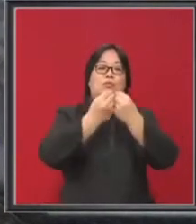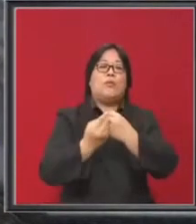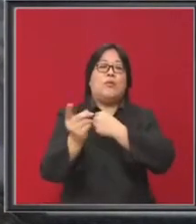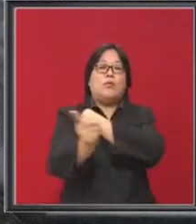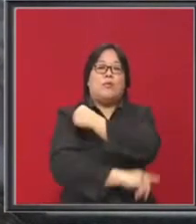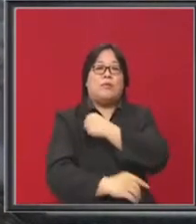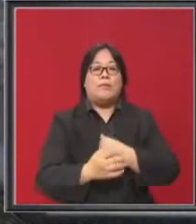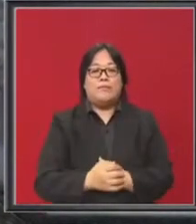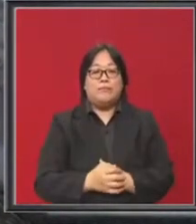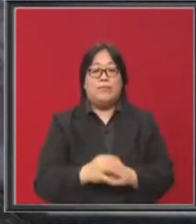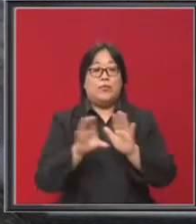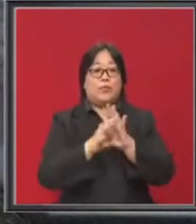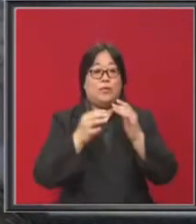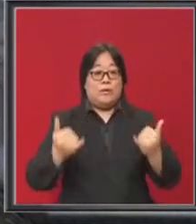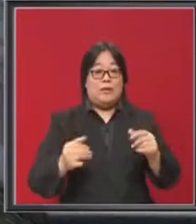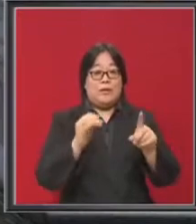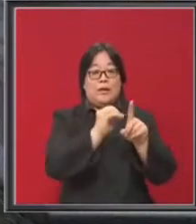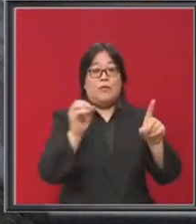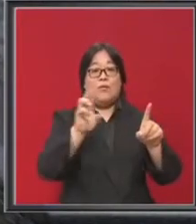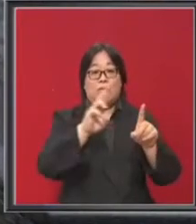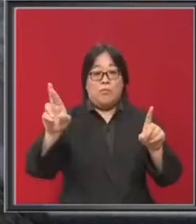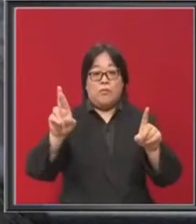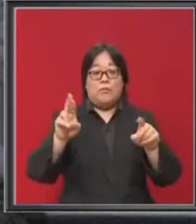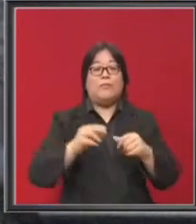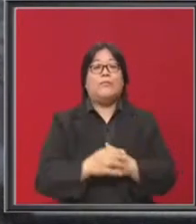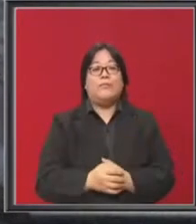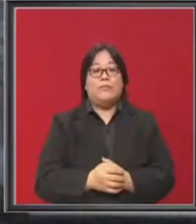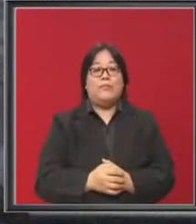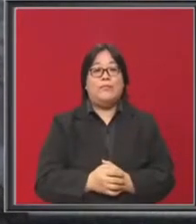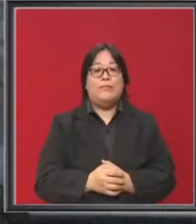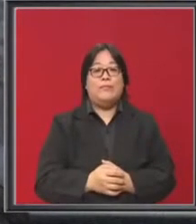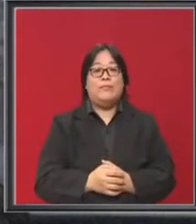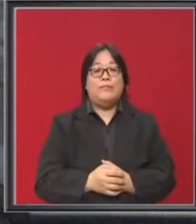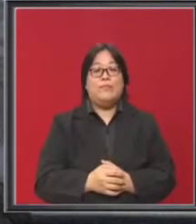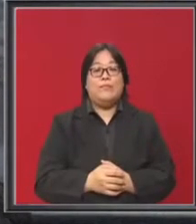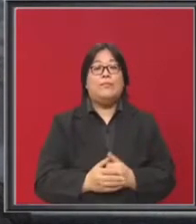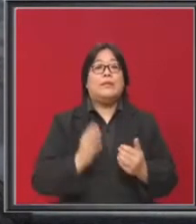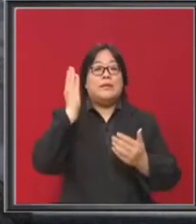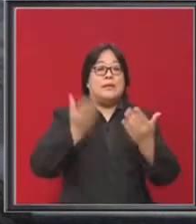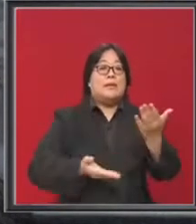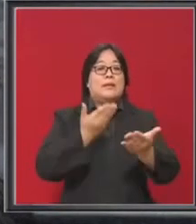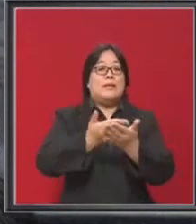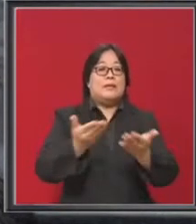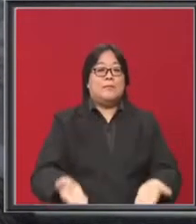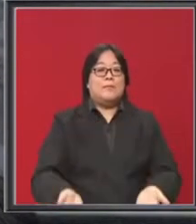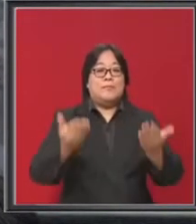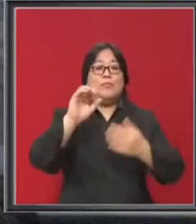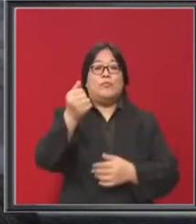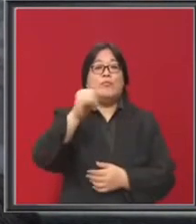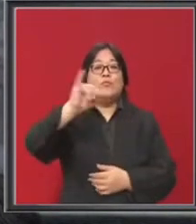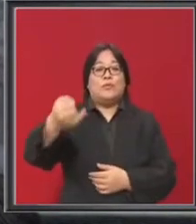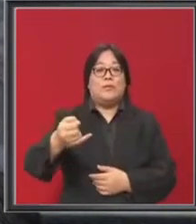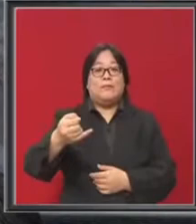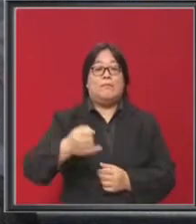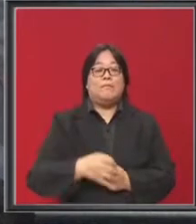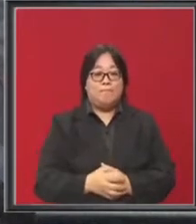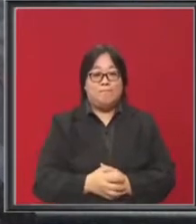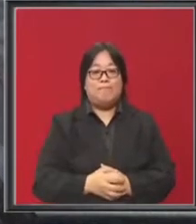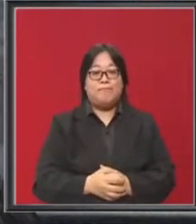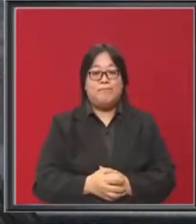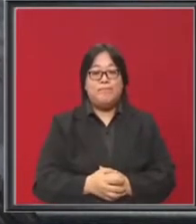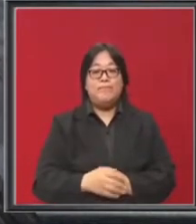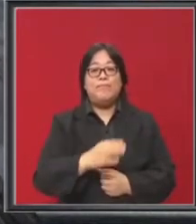sebagai contoh hukuman ideal Inilah satu ilmu kita tiqita cadang untuk meningkatkan Safa 10 juta tinggi